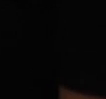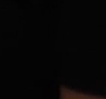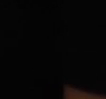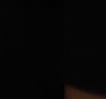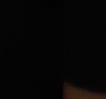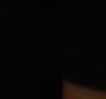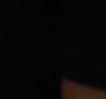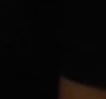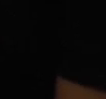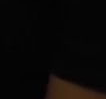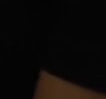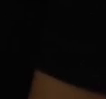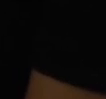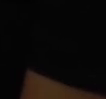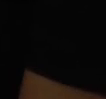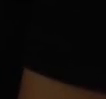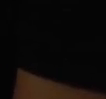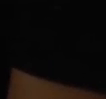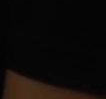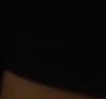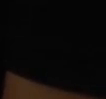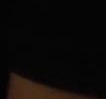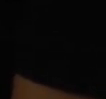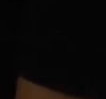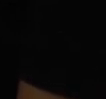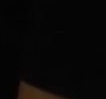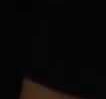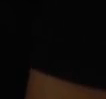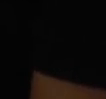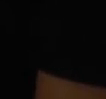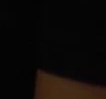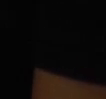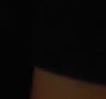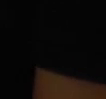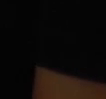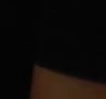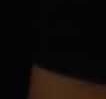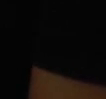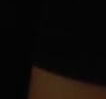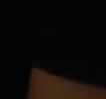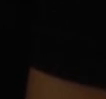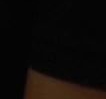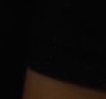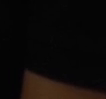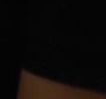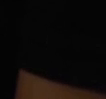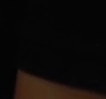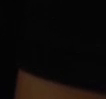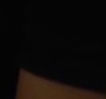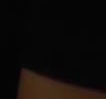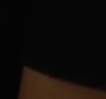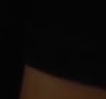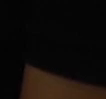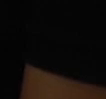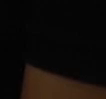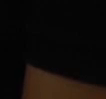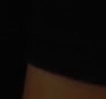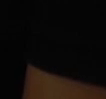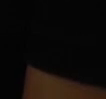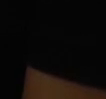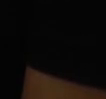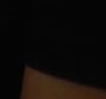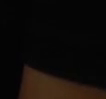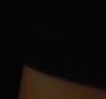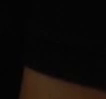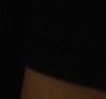na-meet nyo na? Nakita nyo na? Kita ko na po yun kasi minsan po nag-uusap naman kami niyan eh. Kumusta naman po yung boyfriend? Okay naman siya. Kaso nga lang, ang gusto